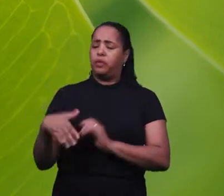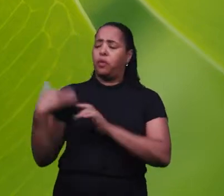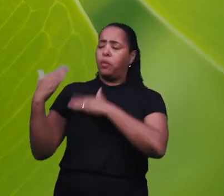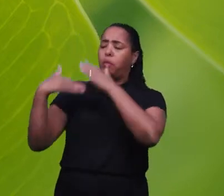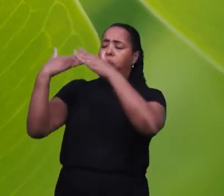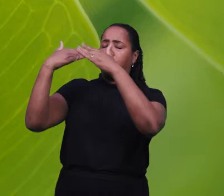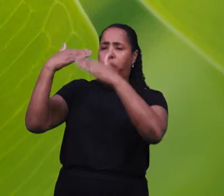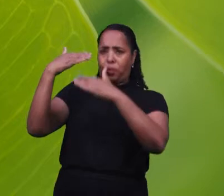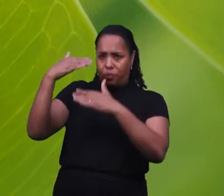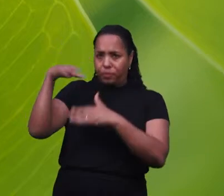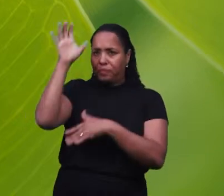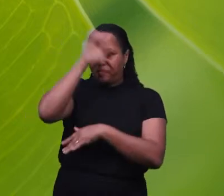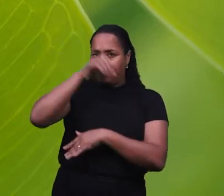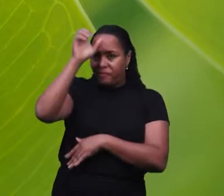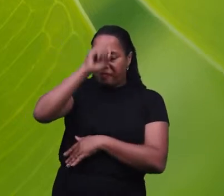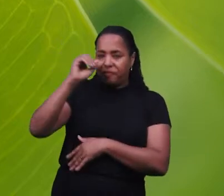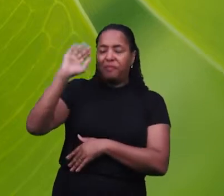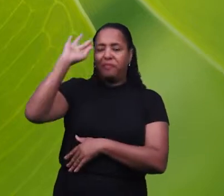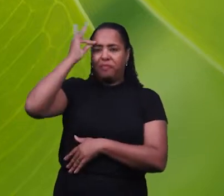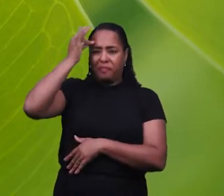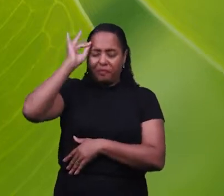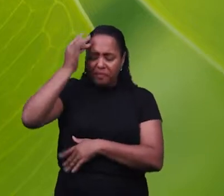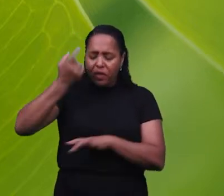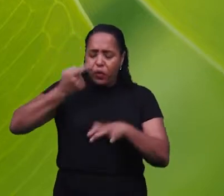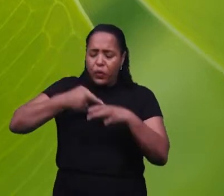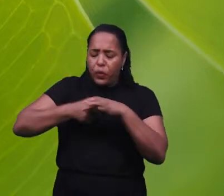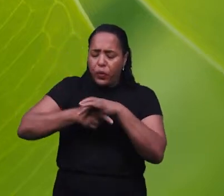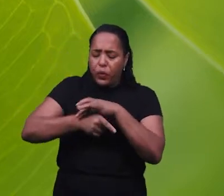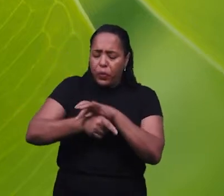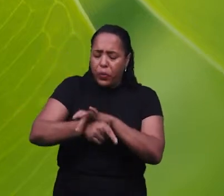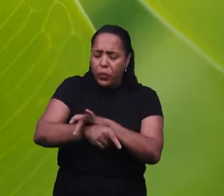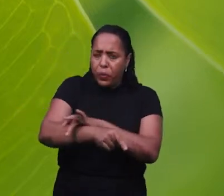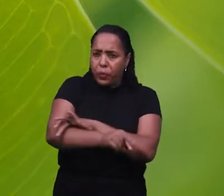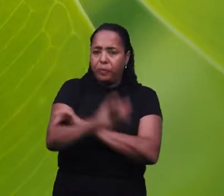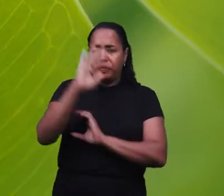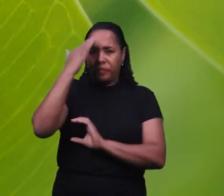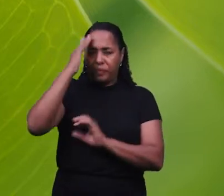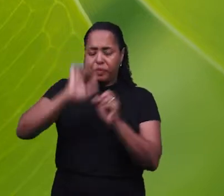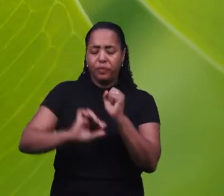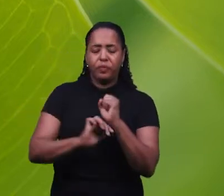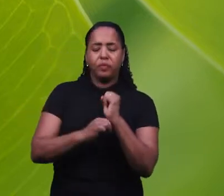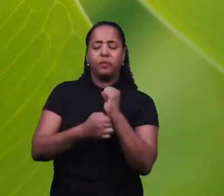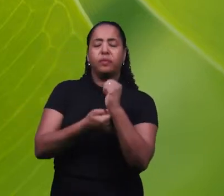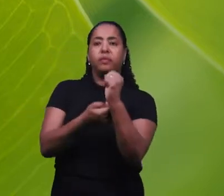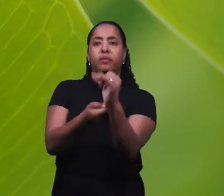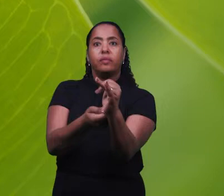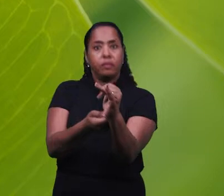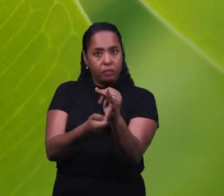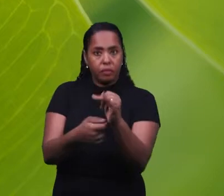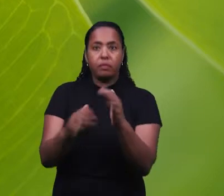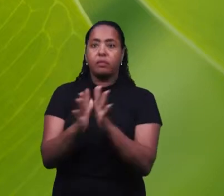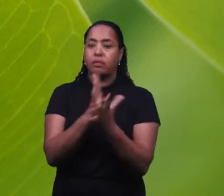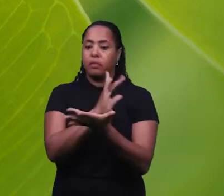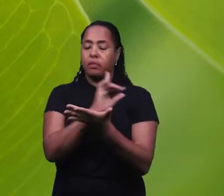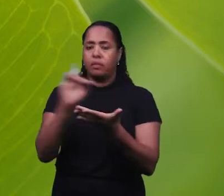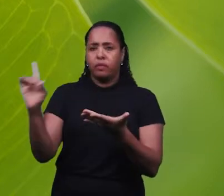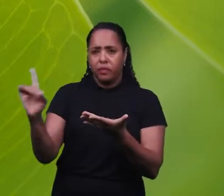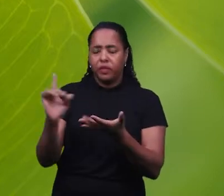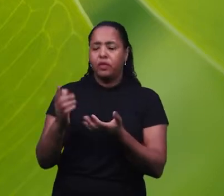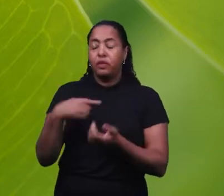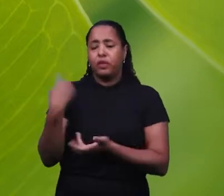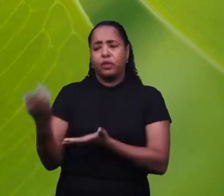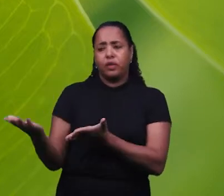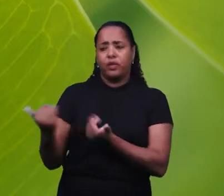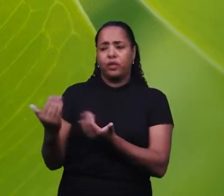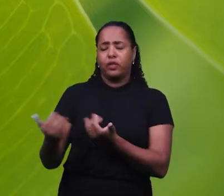très importante pour notre croissance spirituelle parce qu'il nous apporte un approfondissement dans la compréhension des mystères de la parole du